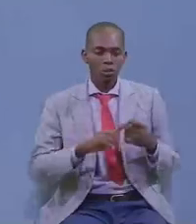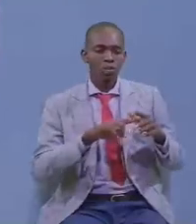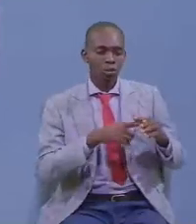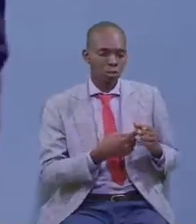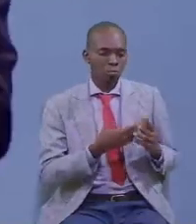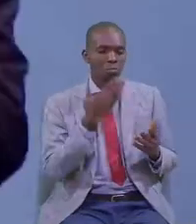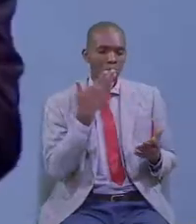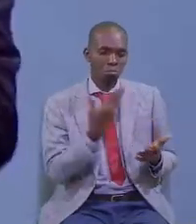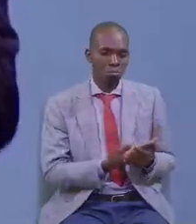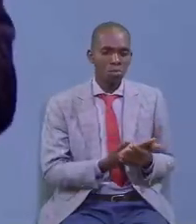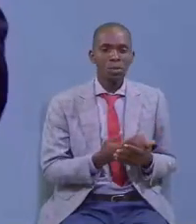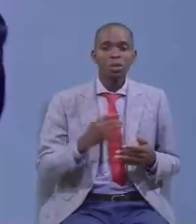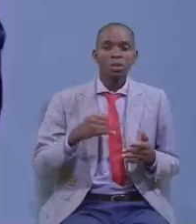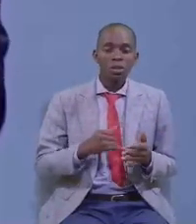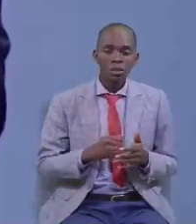Une autre chose est de continuer.